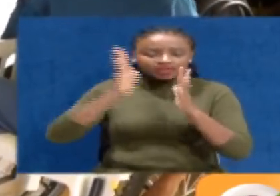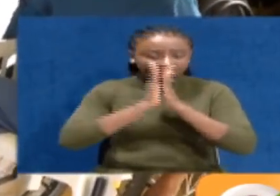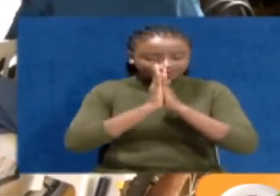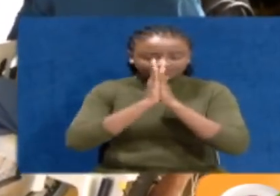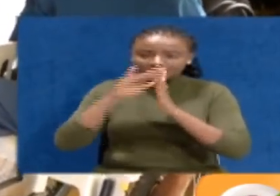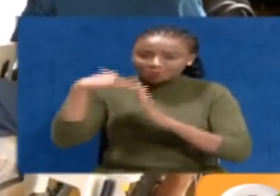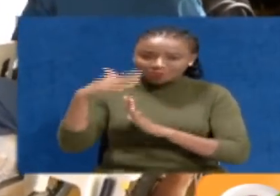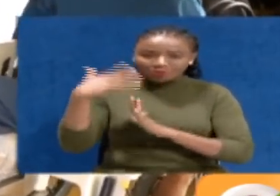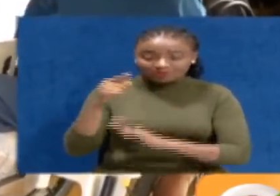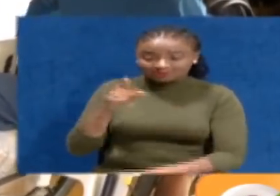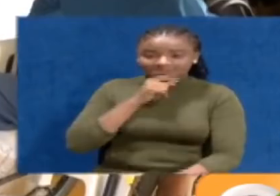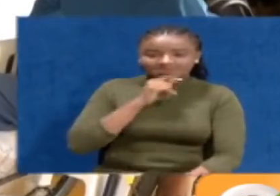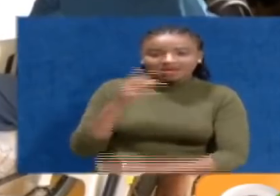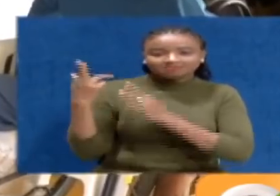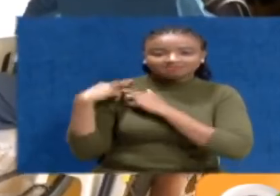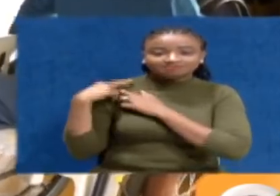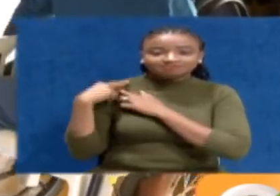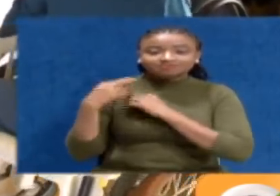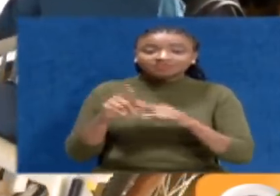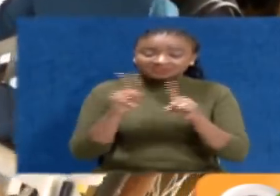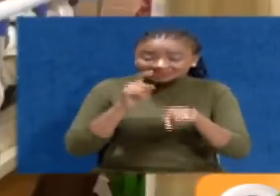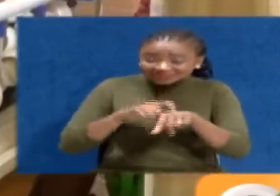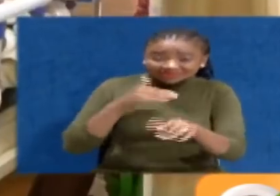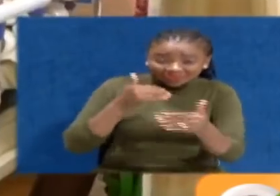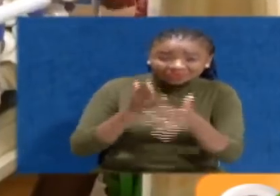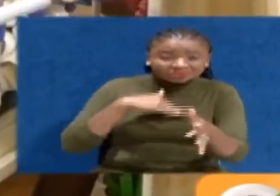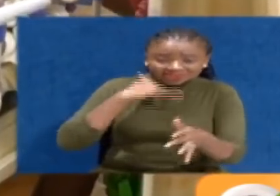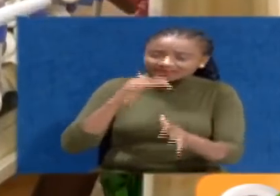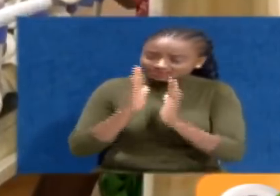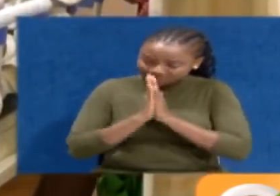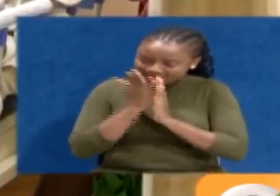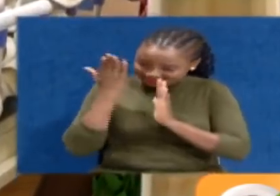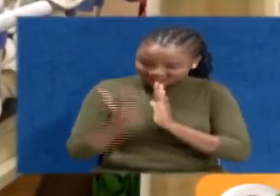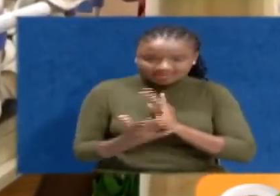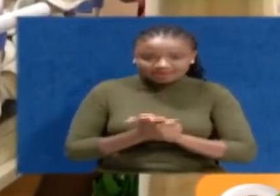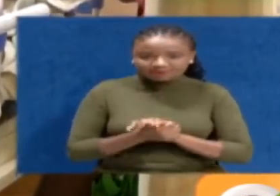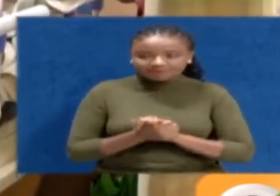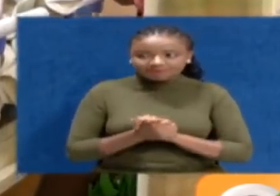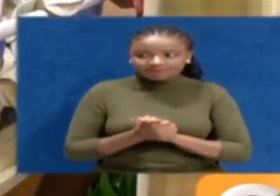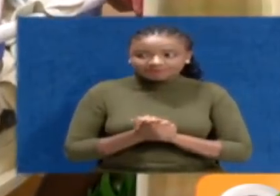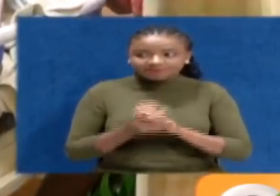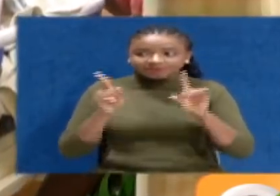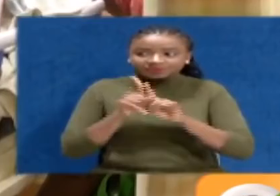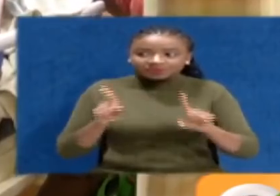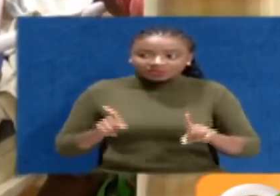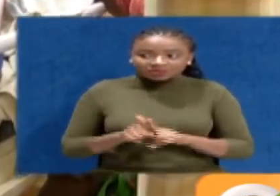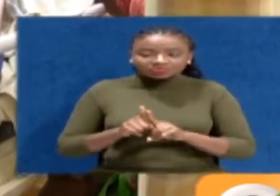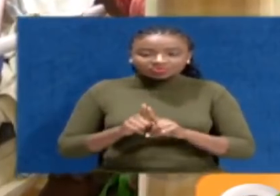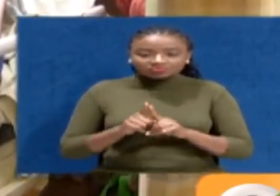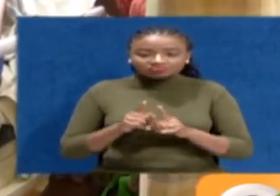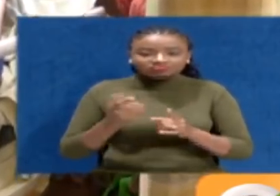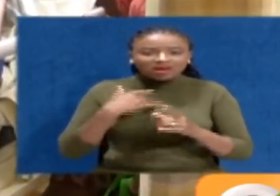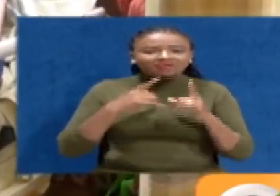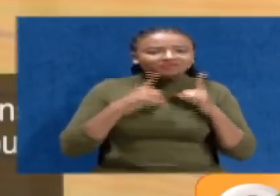prayers for the patients, even to the very last minute of life. Na hata pia kufacilitate their